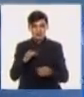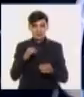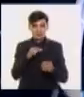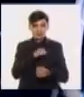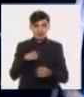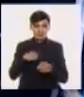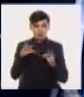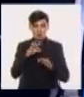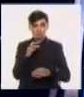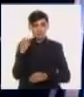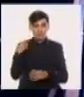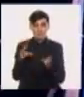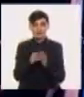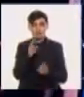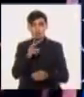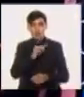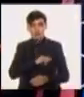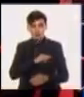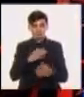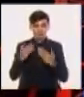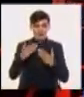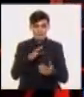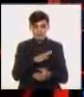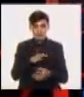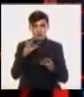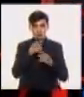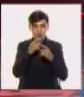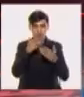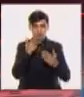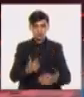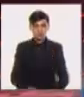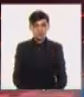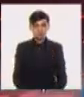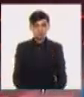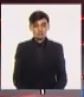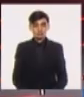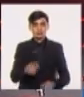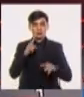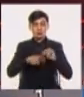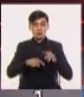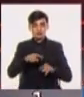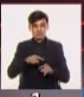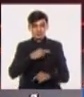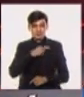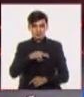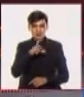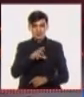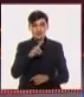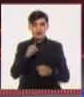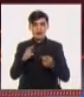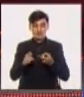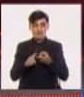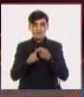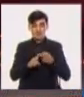самоизоляцию чиновники, которые с ним контактировали, не сообщается. Родственники умерших из-за